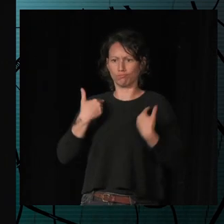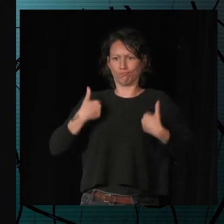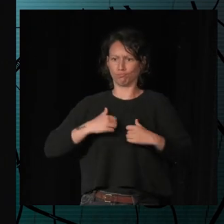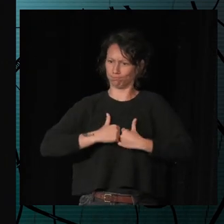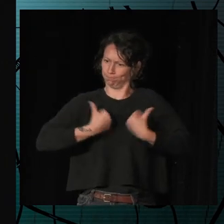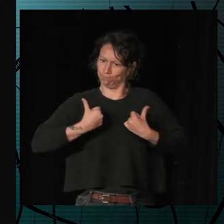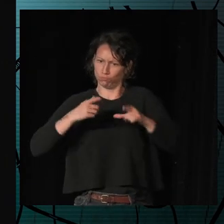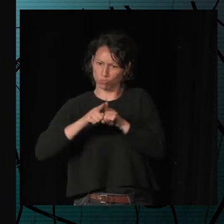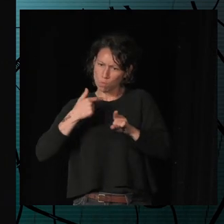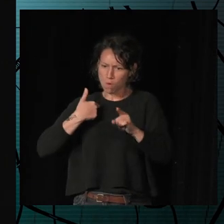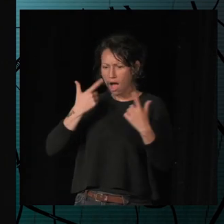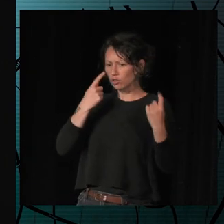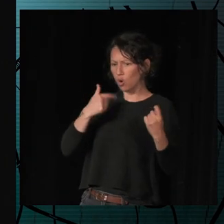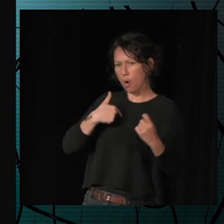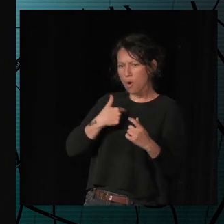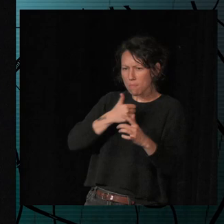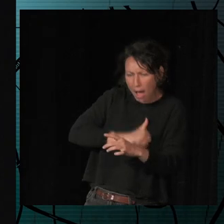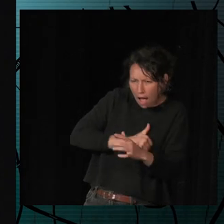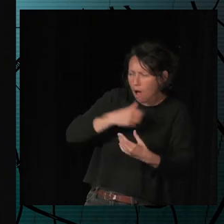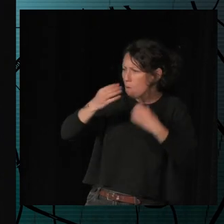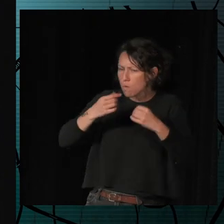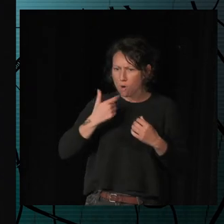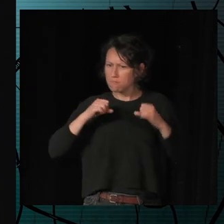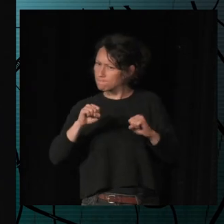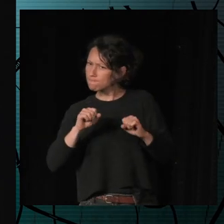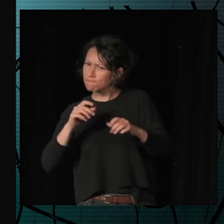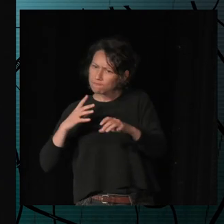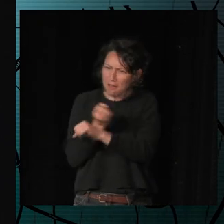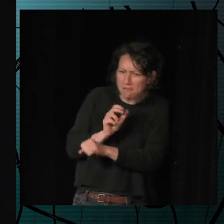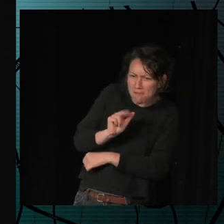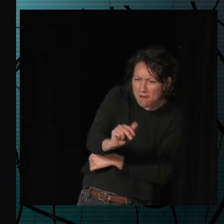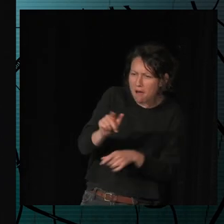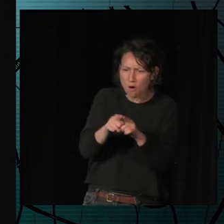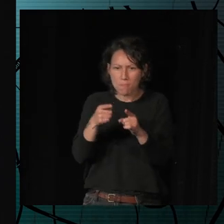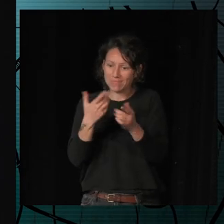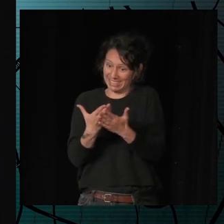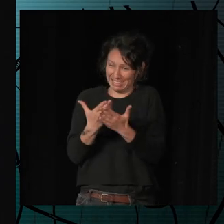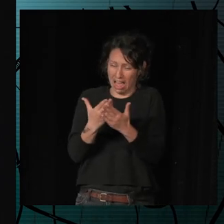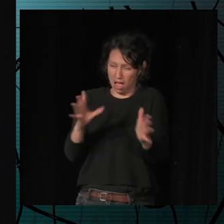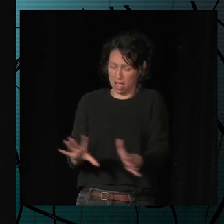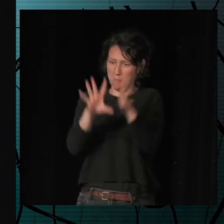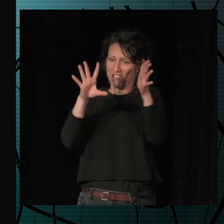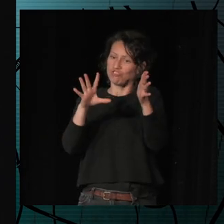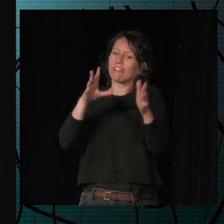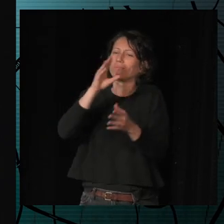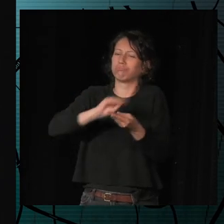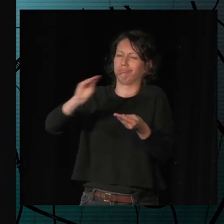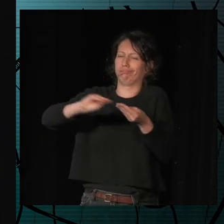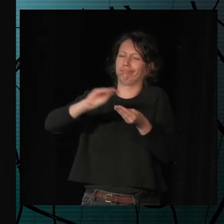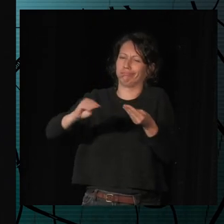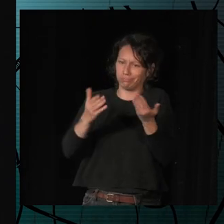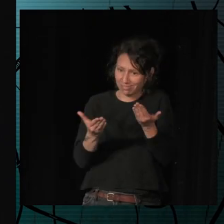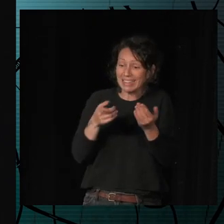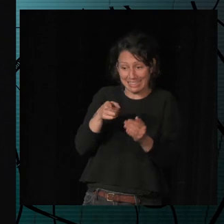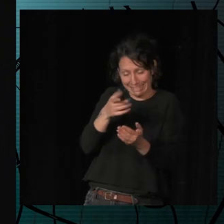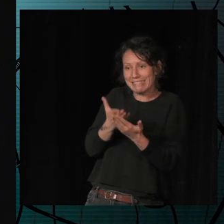gagner attention j'ai mal et cette espèce de mise en scène sur le surjeu sur le grotesque c'est clairement euh un dispositif qui est à